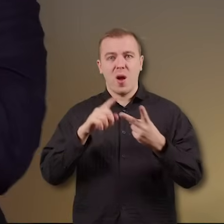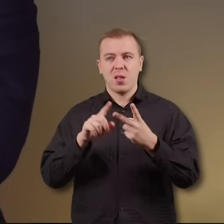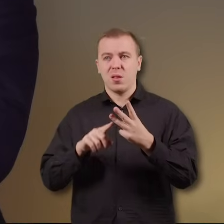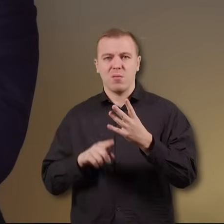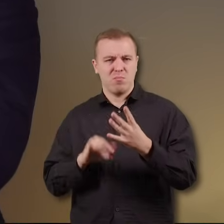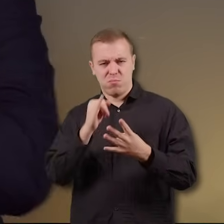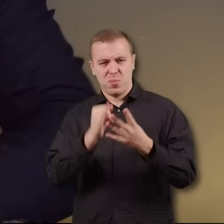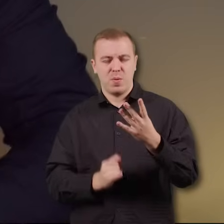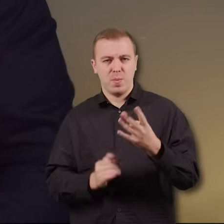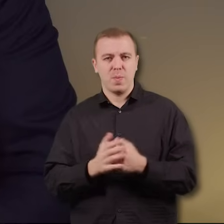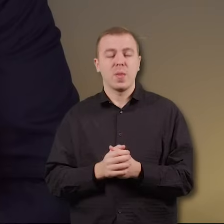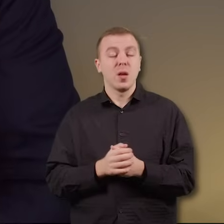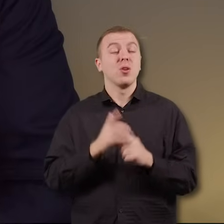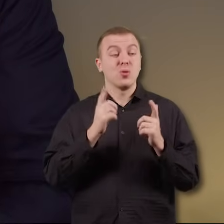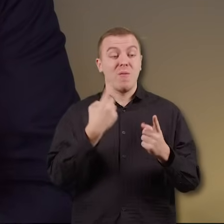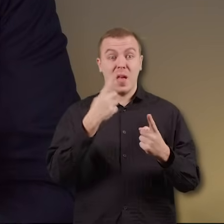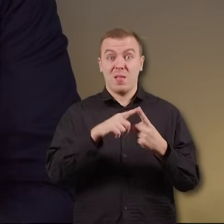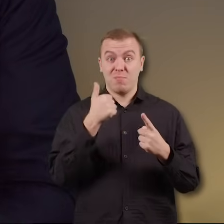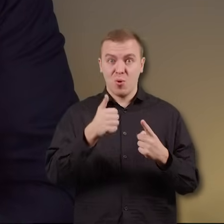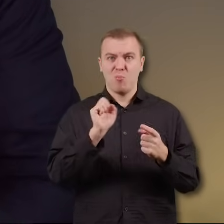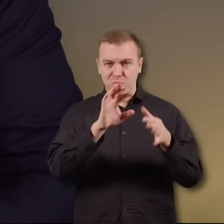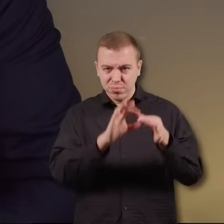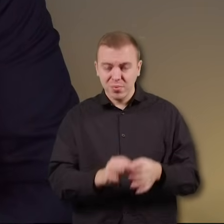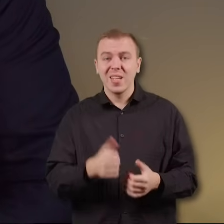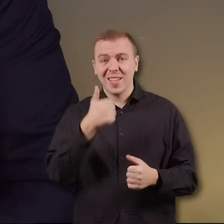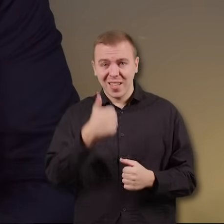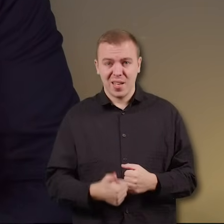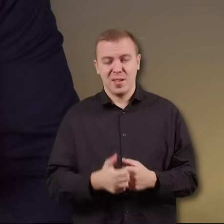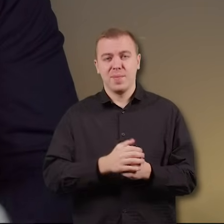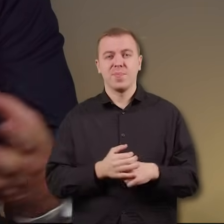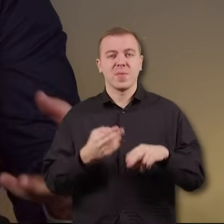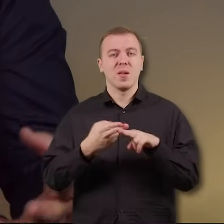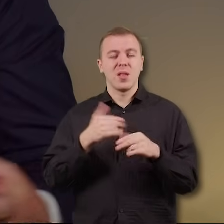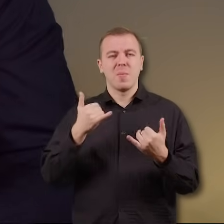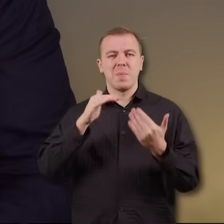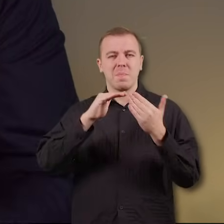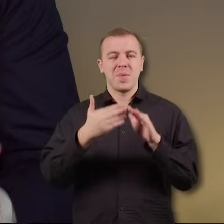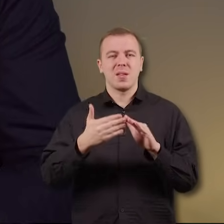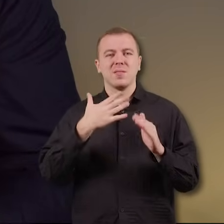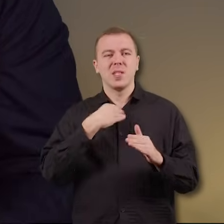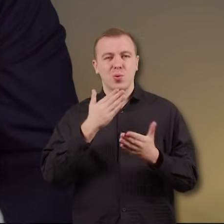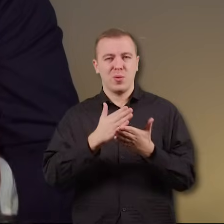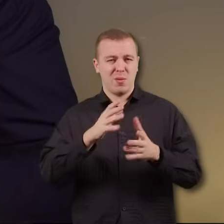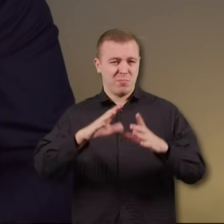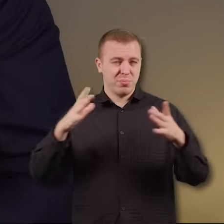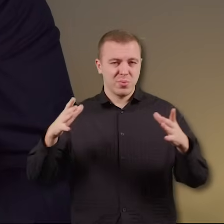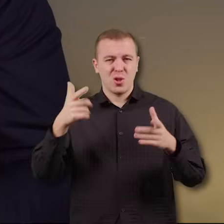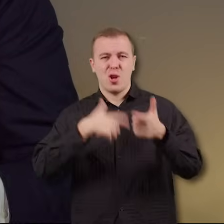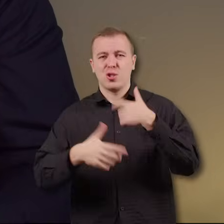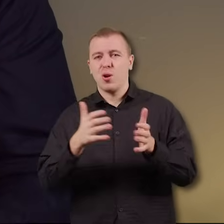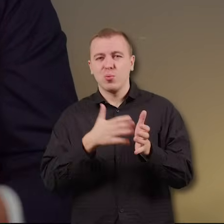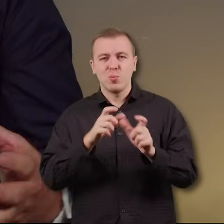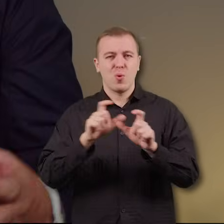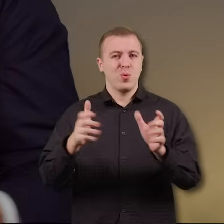eina viskas kitas. Ir iš tikrųjų dabar, pavyzdžiui, kaip žiūrim, kad mūsų Vilnius miestas yra perpildytas. Darželių trūksta, mokyklų